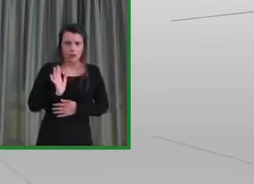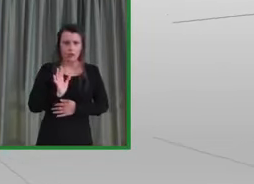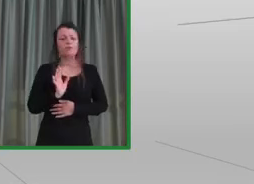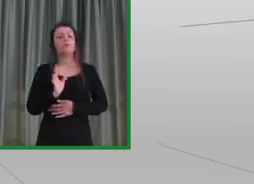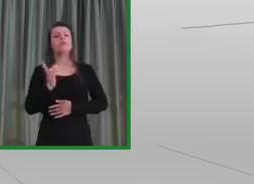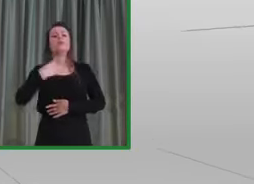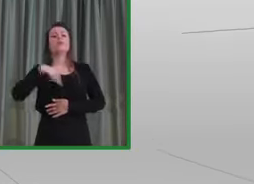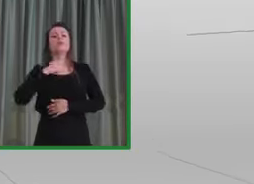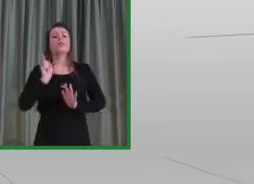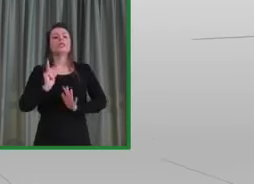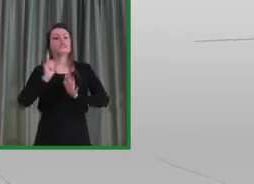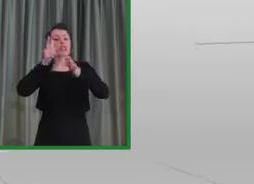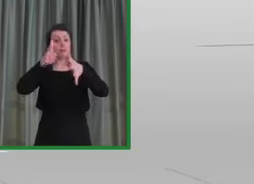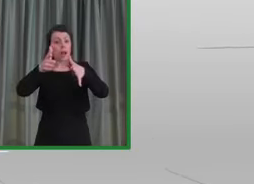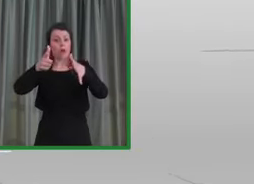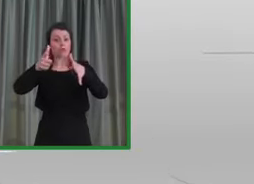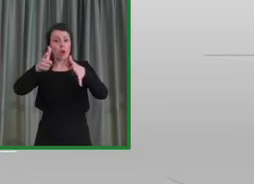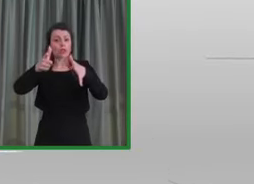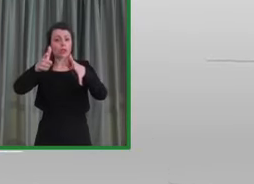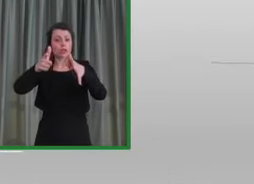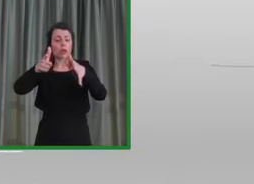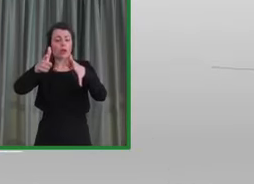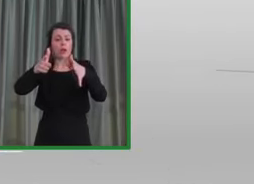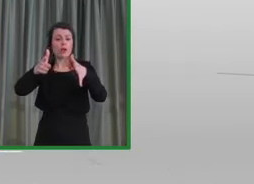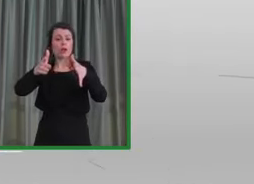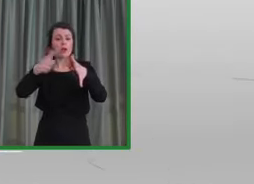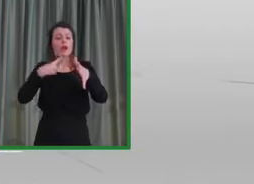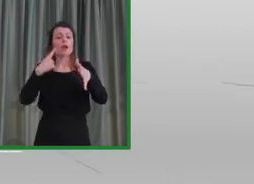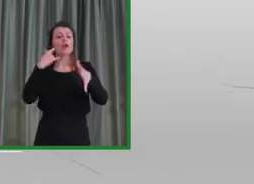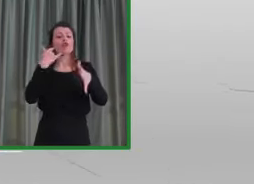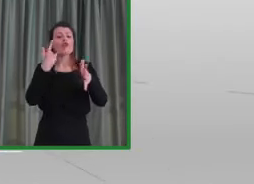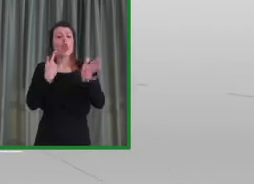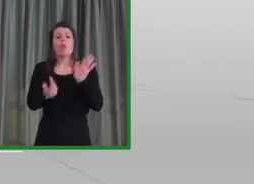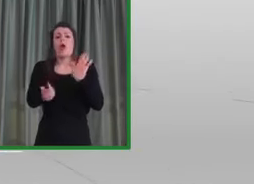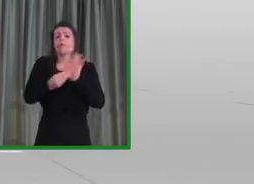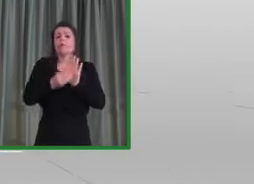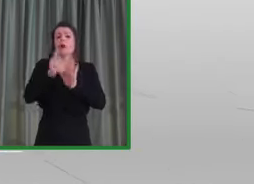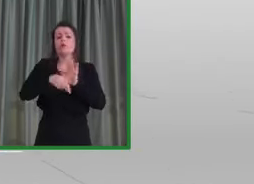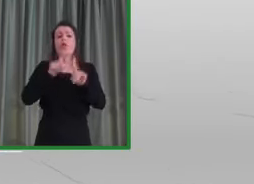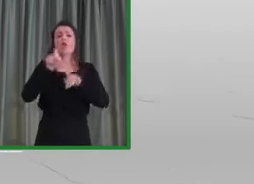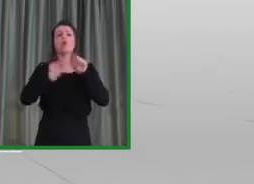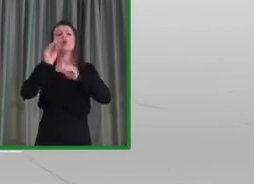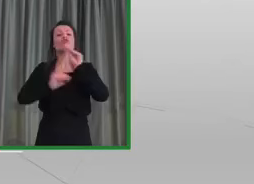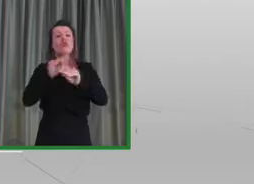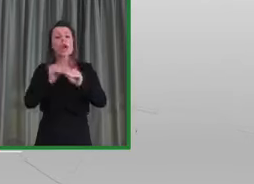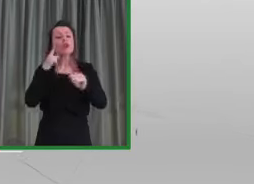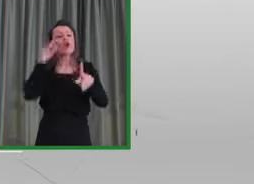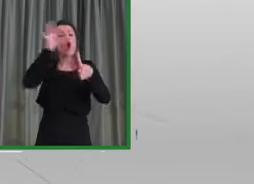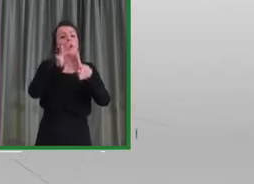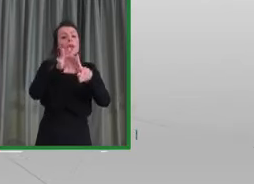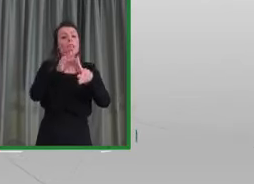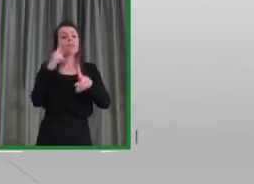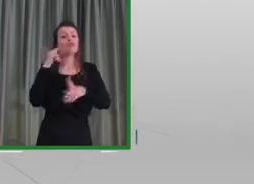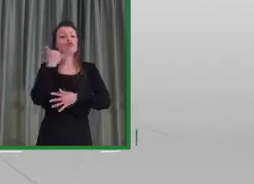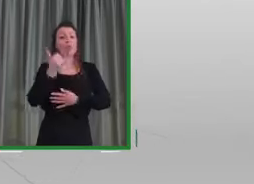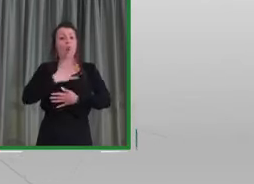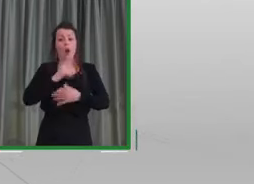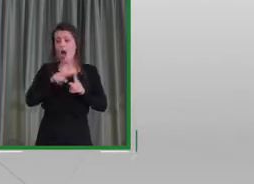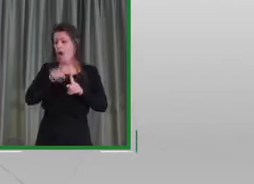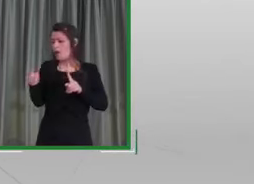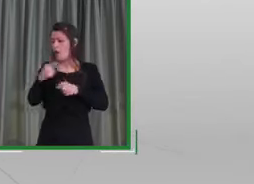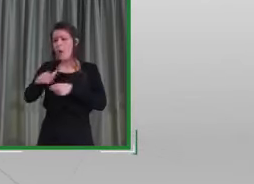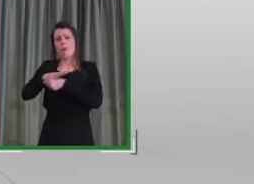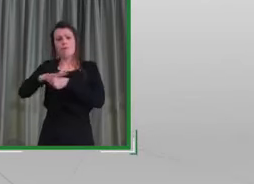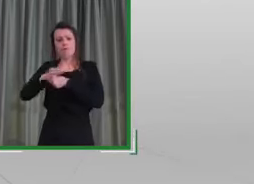prossima riusciremo a mettere sul cellulare anche i questionari per farlo fare ai vostri parenti ai vostri figli ai vostri genitori